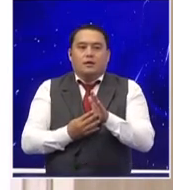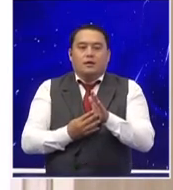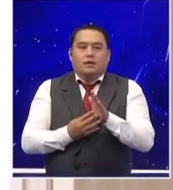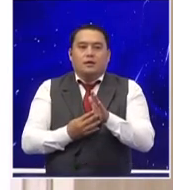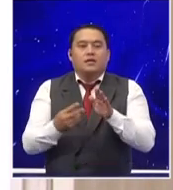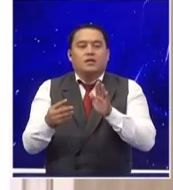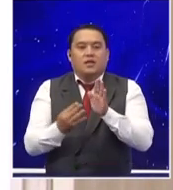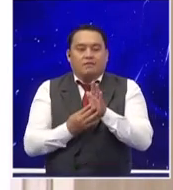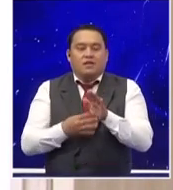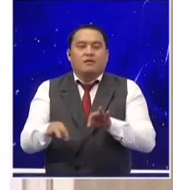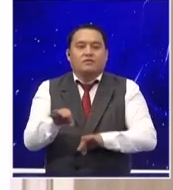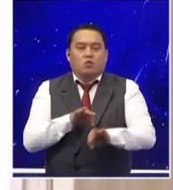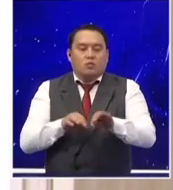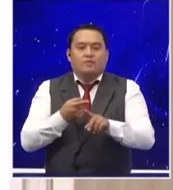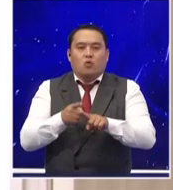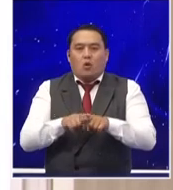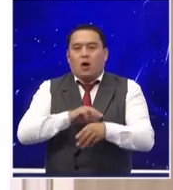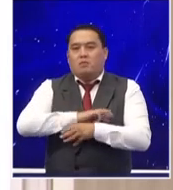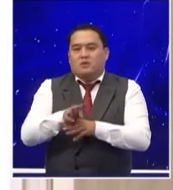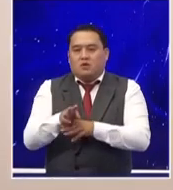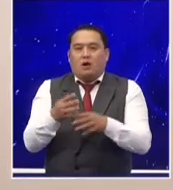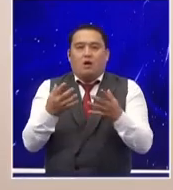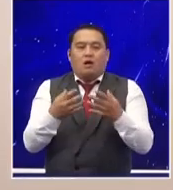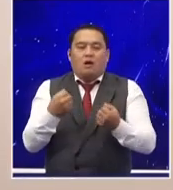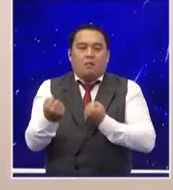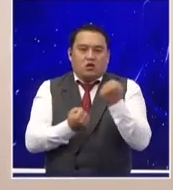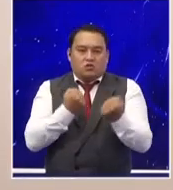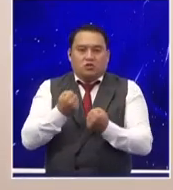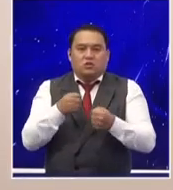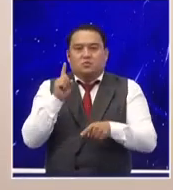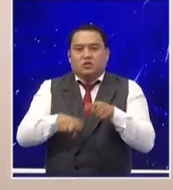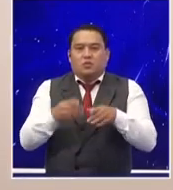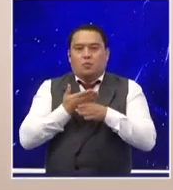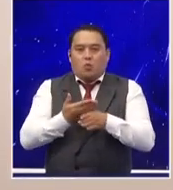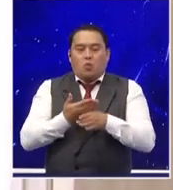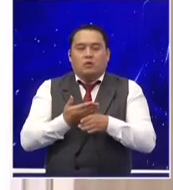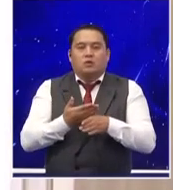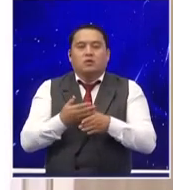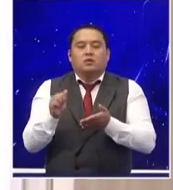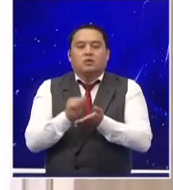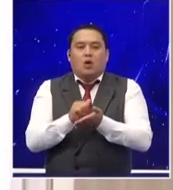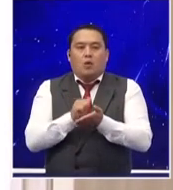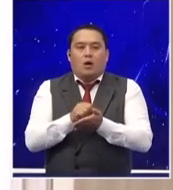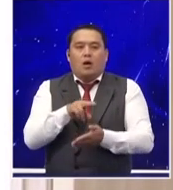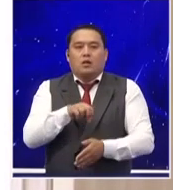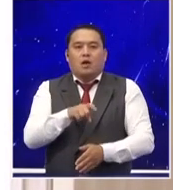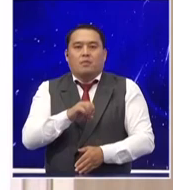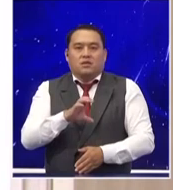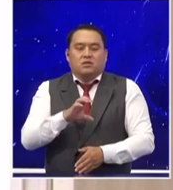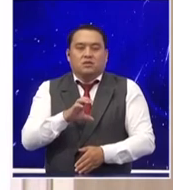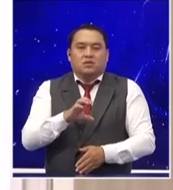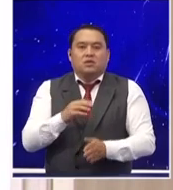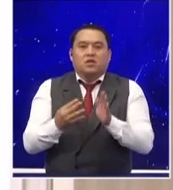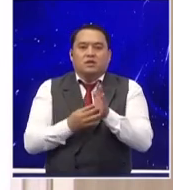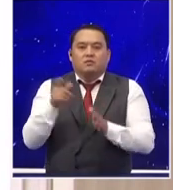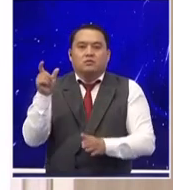пунктов символа turn и оснащение автомобилей на машины центр на машину вот доказал от волновахи работали десять человек по tp за